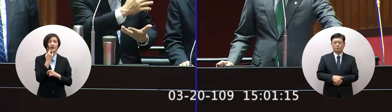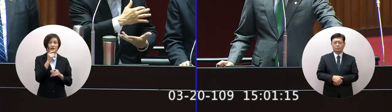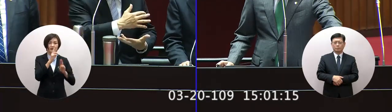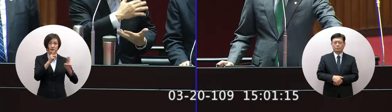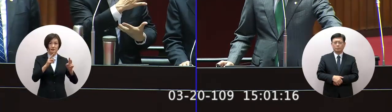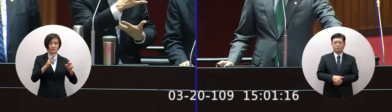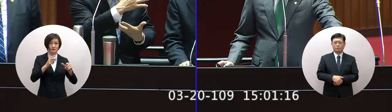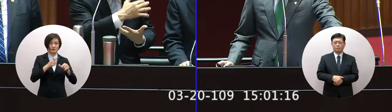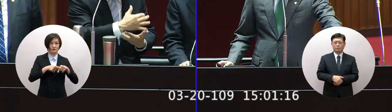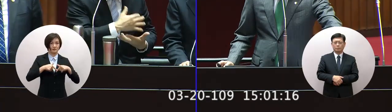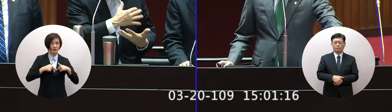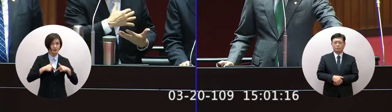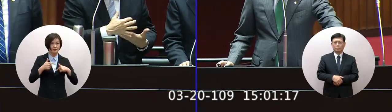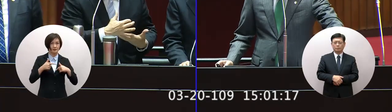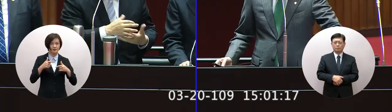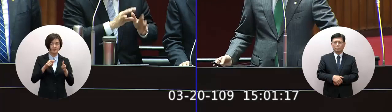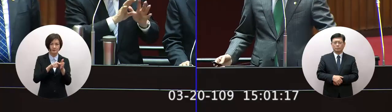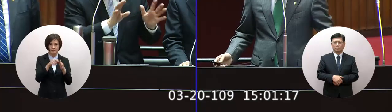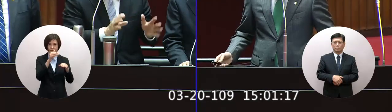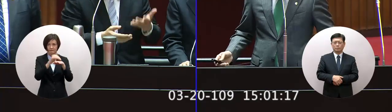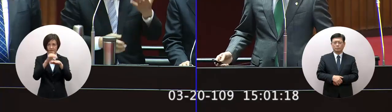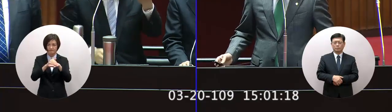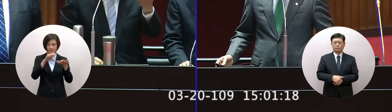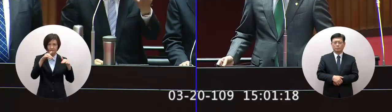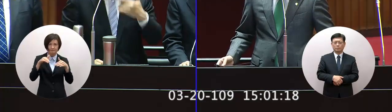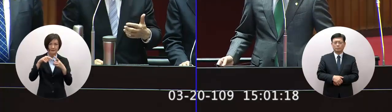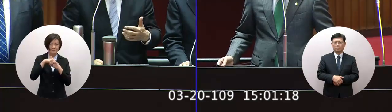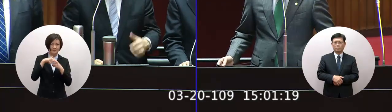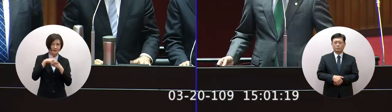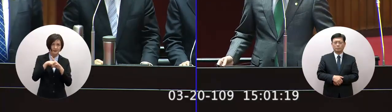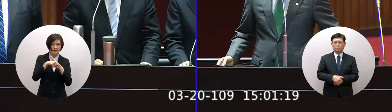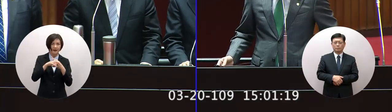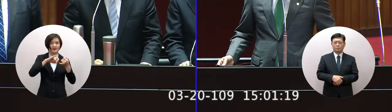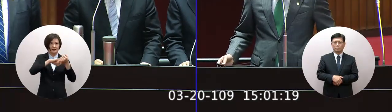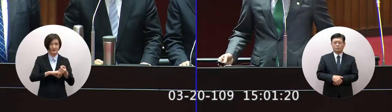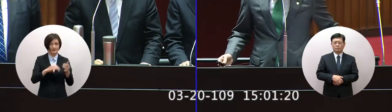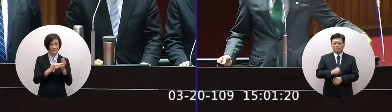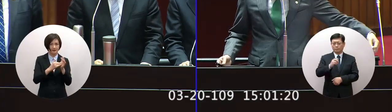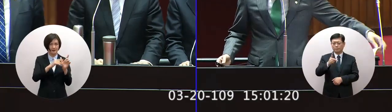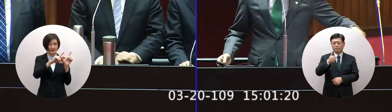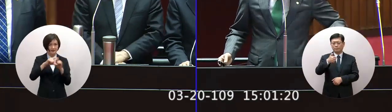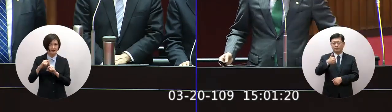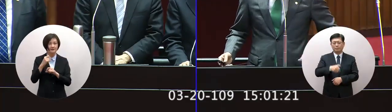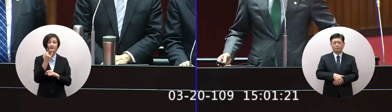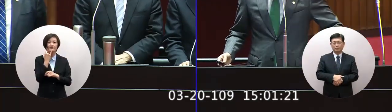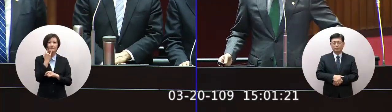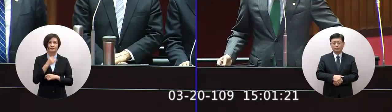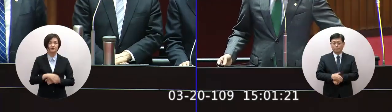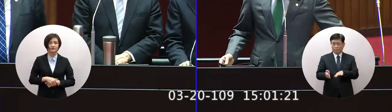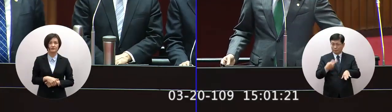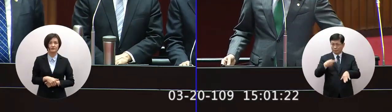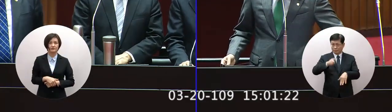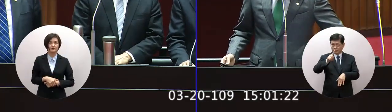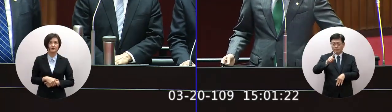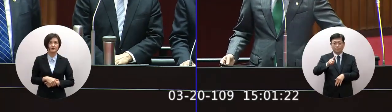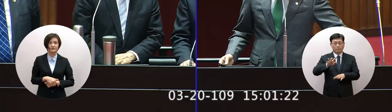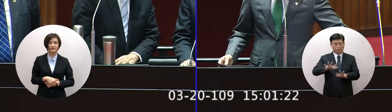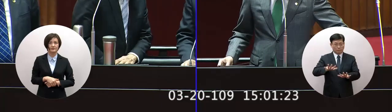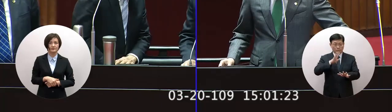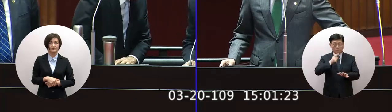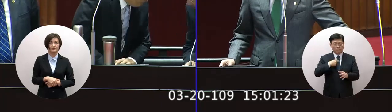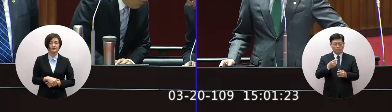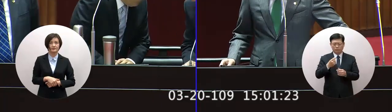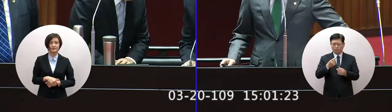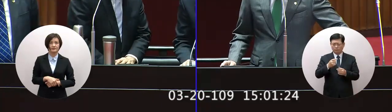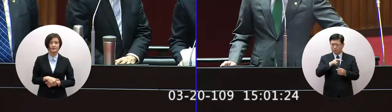都有比较缜密的这些供参考。 OK， 好，谢谢。另外一个哈，但我们看到这次发